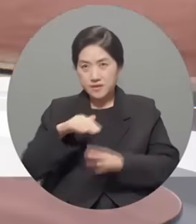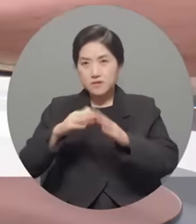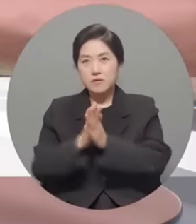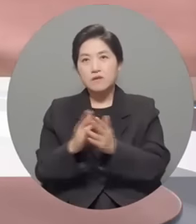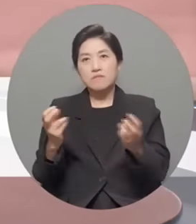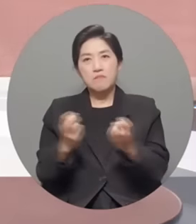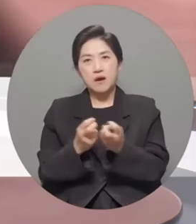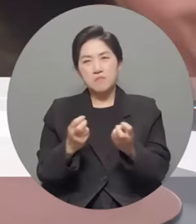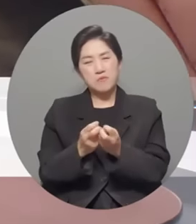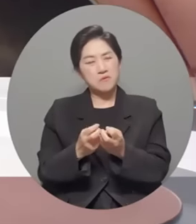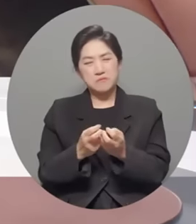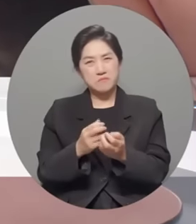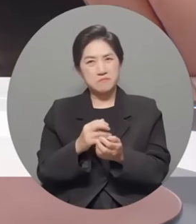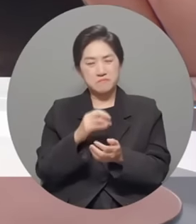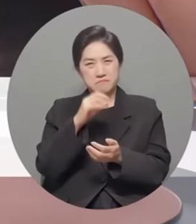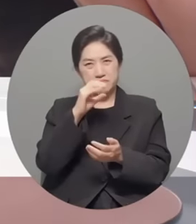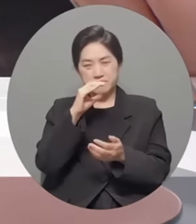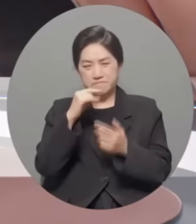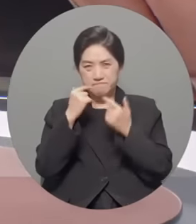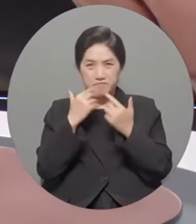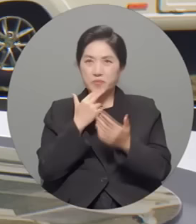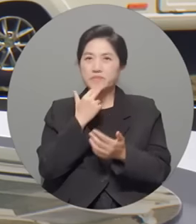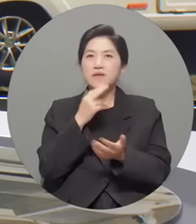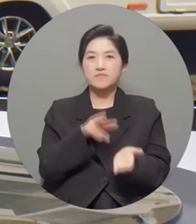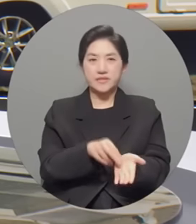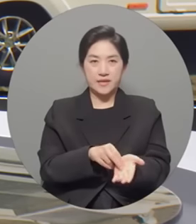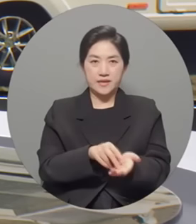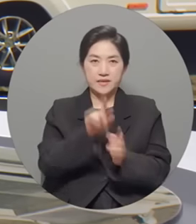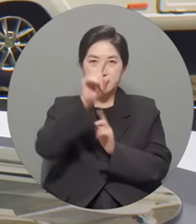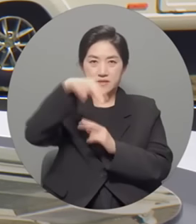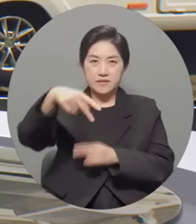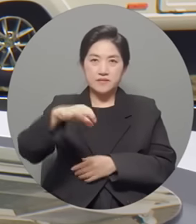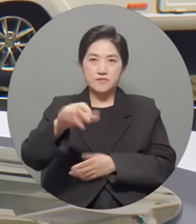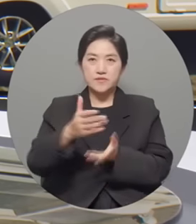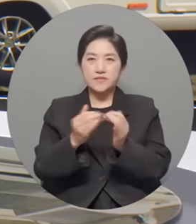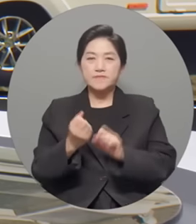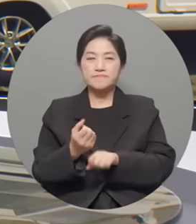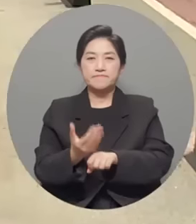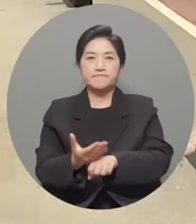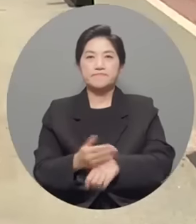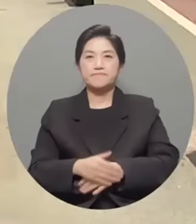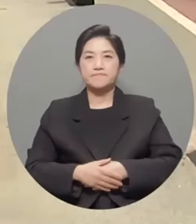방법이 마땅치 않다고 하는데요. 이승준 기자가 현장을 취재했습니다.